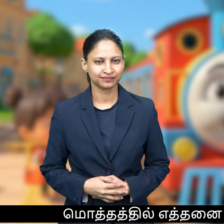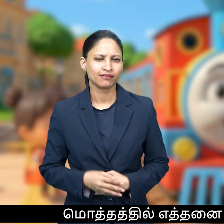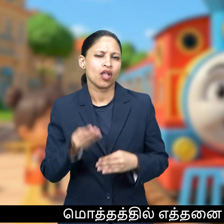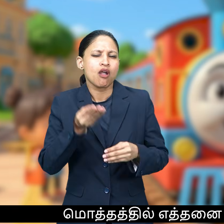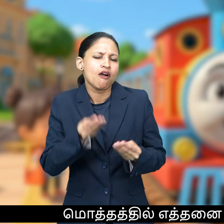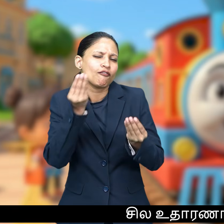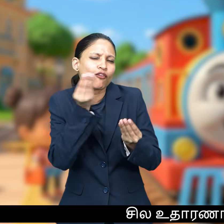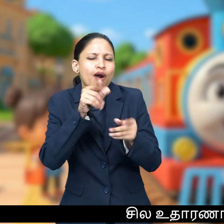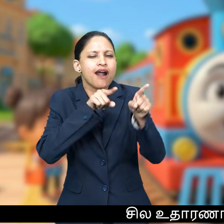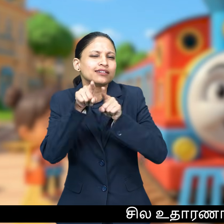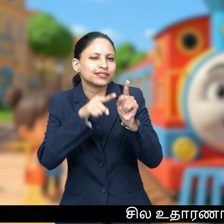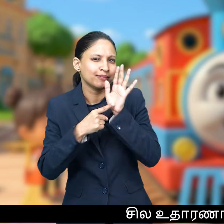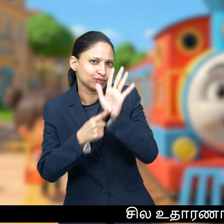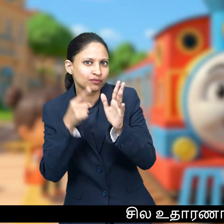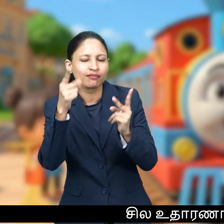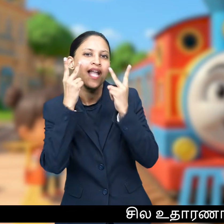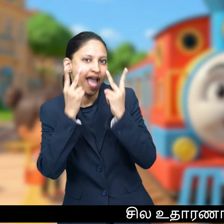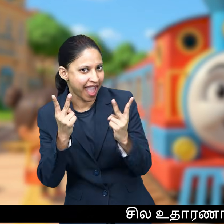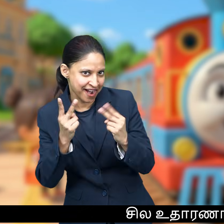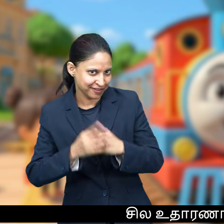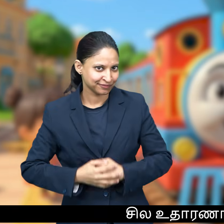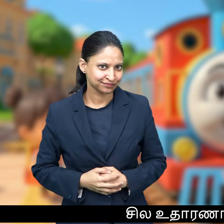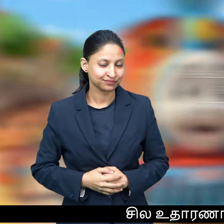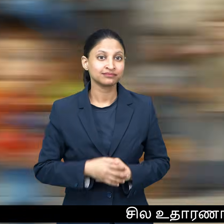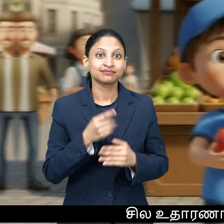நாம் கணக்கிடுகிறோம். சில உதாரணங்களை பார்ப்போம்.